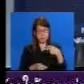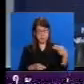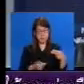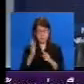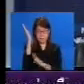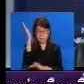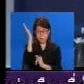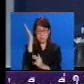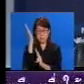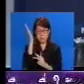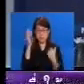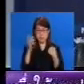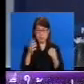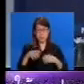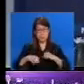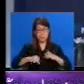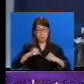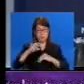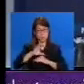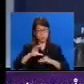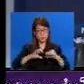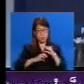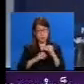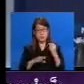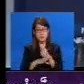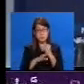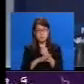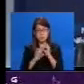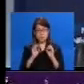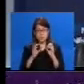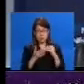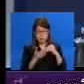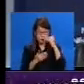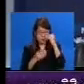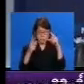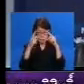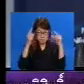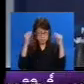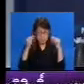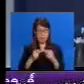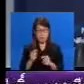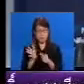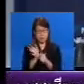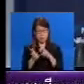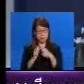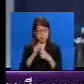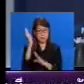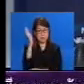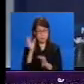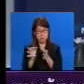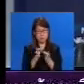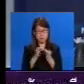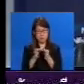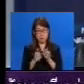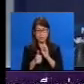ใช่ค่ะโดยมีเยาวชนจากโครงการผลิตพยาบาลวิชาชีพเพิ่มเพื่อแก้ไขปัญหาใน3จังหวัดชายแดนภาคใต้มาให้ความรู้และก็คำแนะน